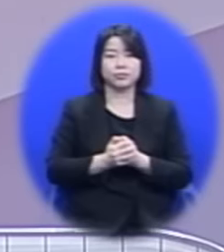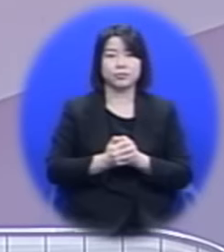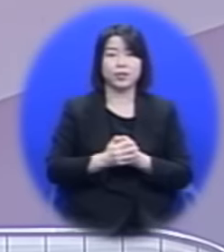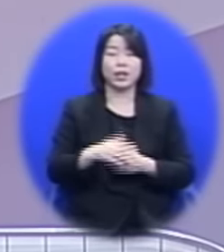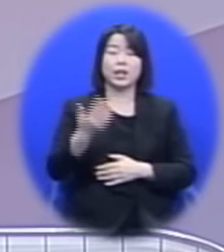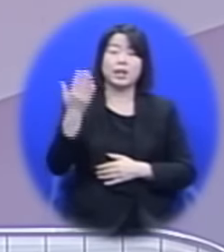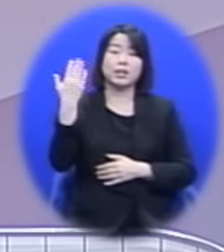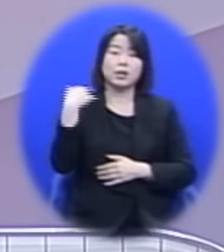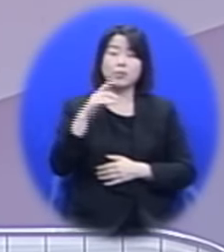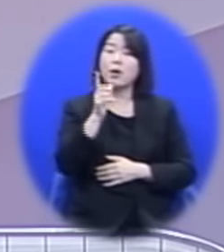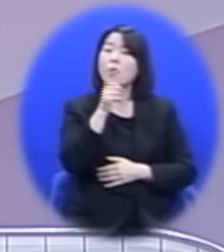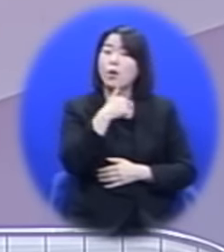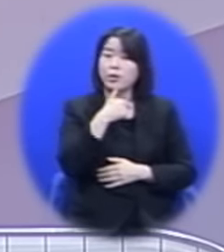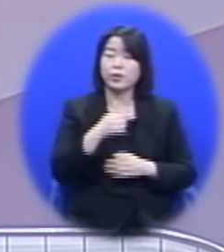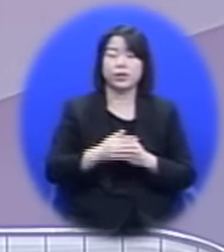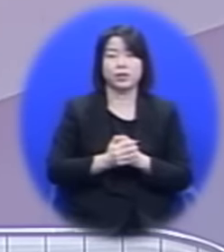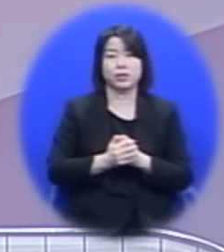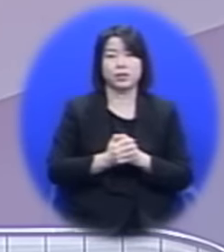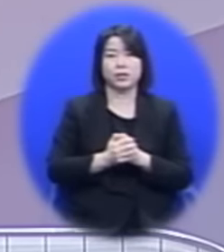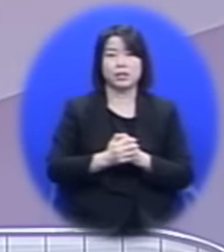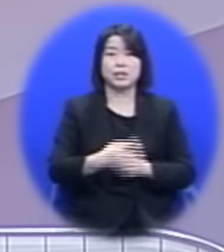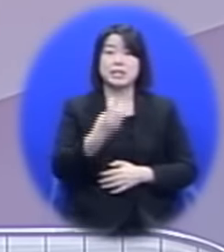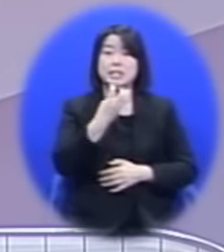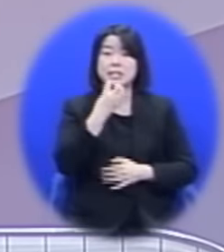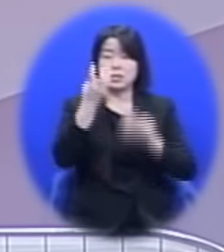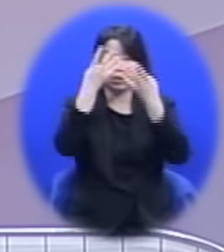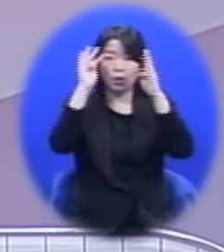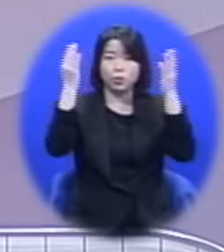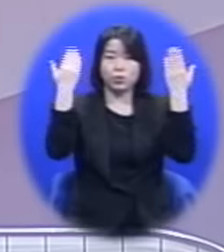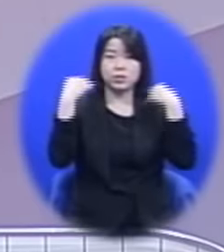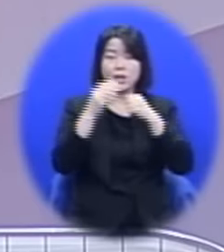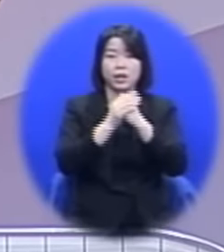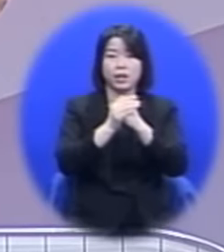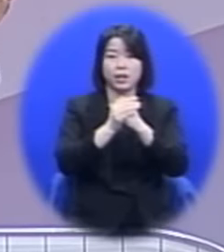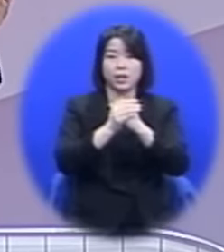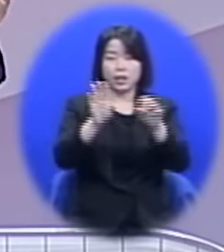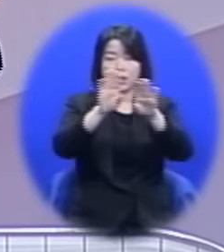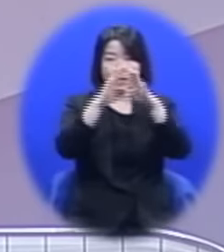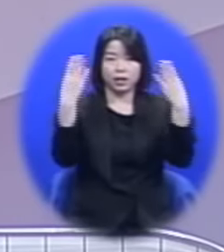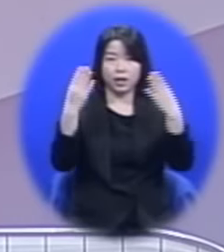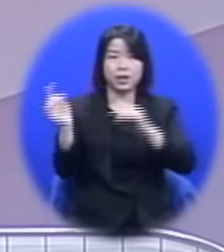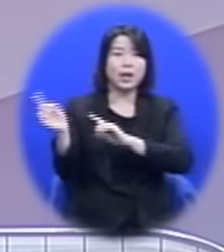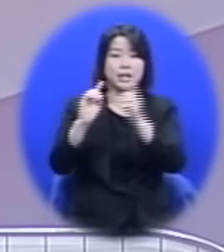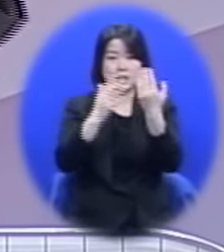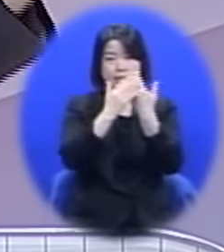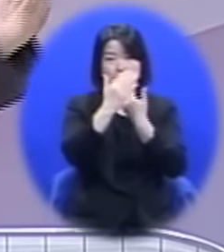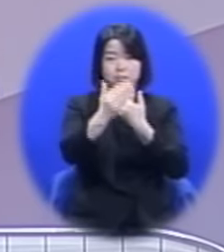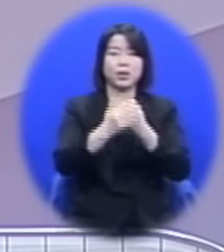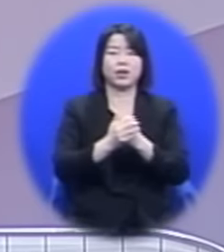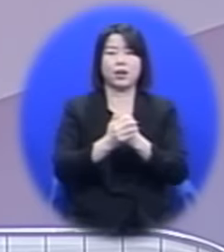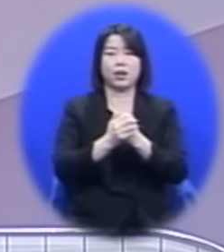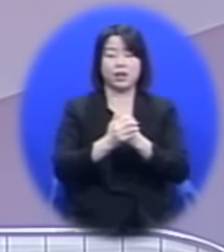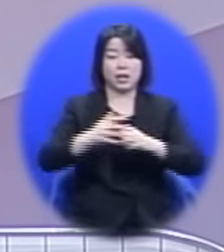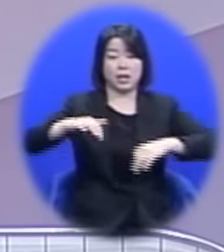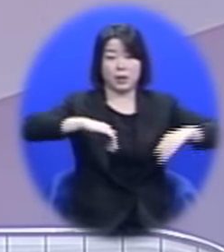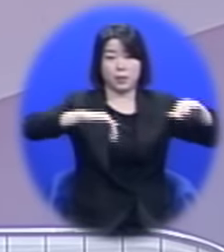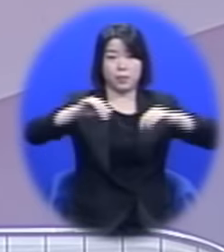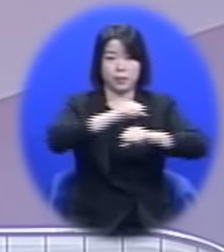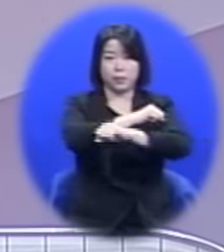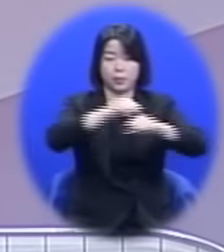지난 월요일 서울대 개강 집회가 노천 강당에서